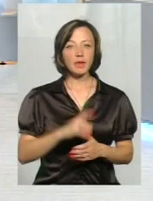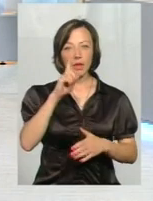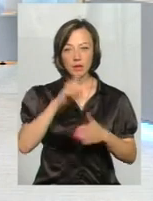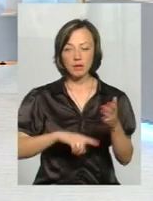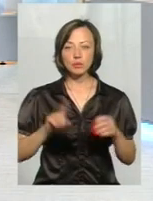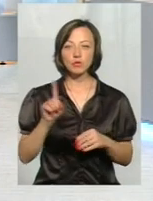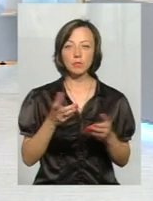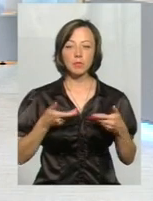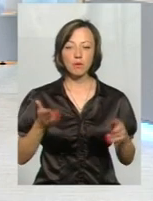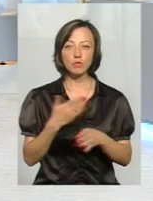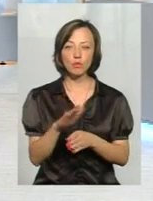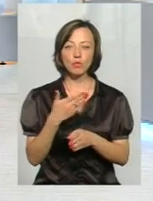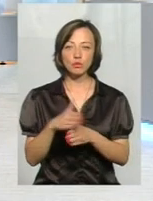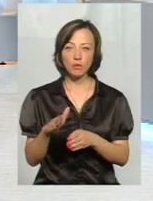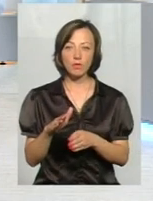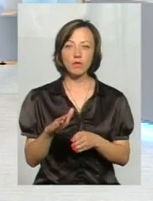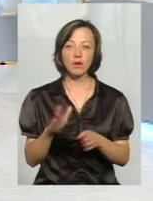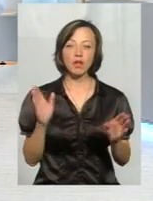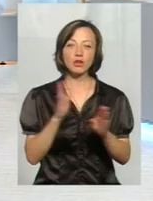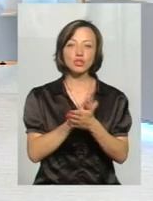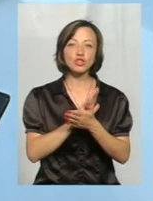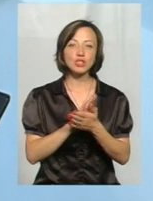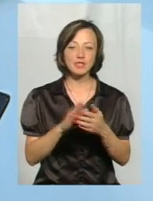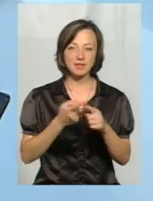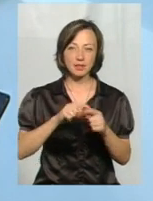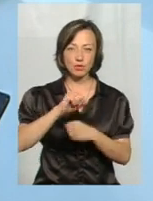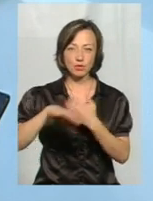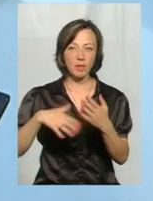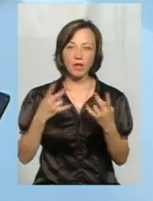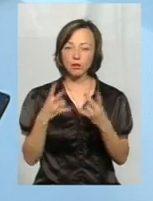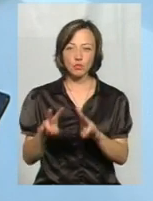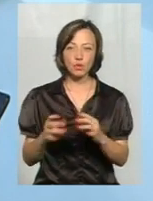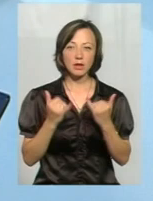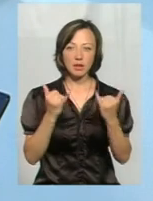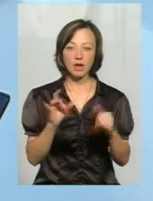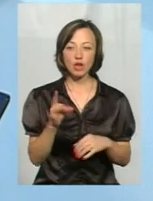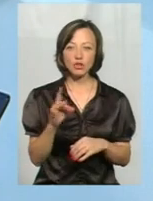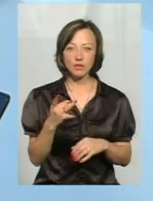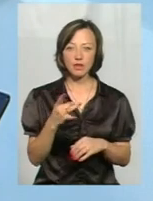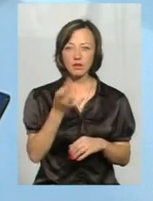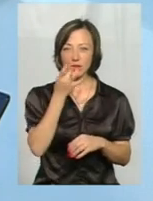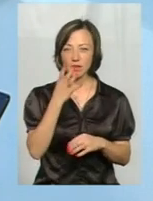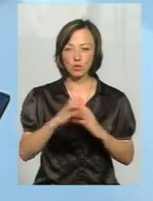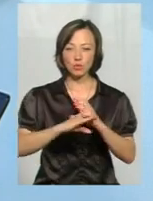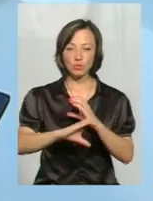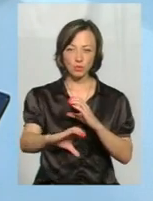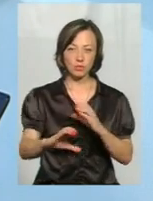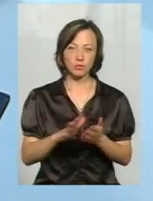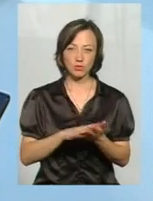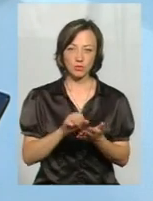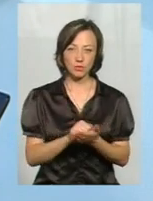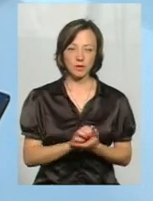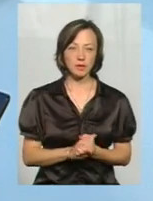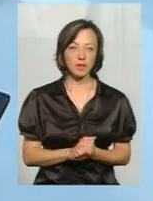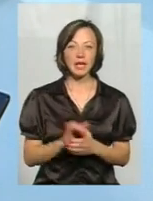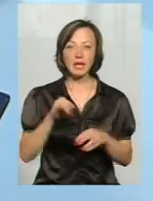те, що ми поступово він екологічно чистіший. Він не створює шкоди для ржавіння, гниїння і для шкоди для